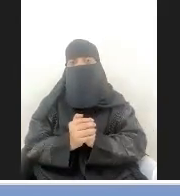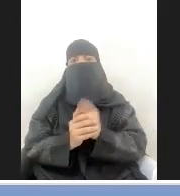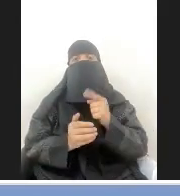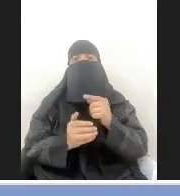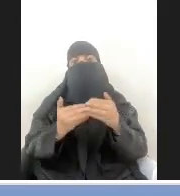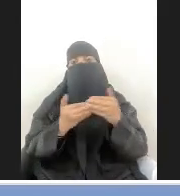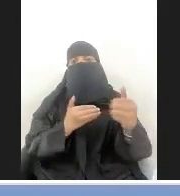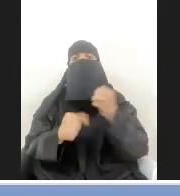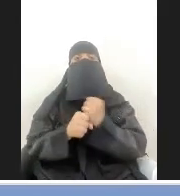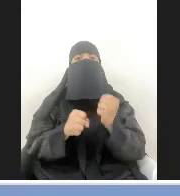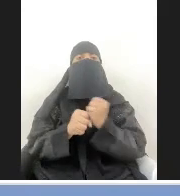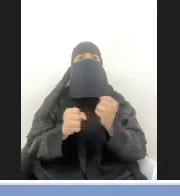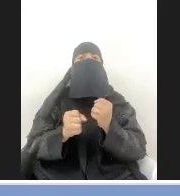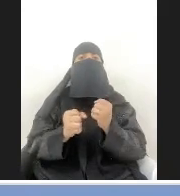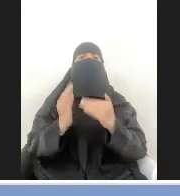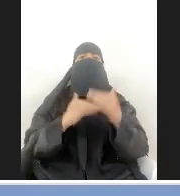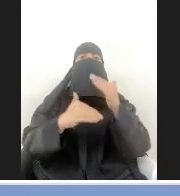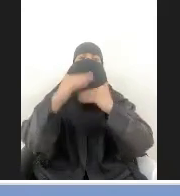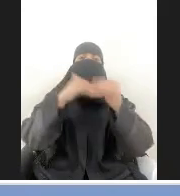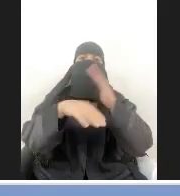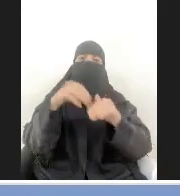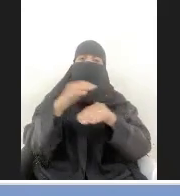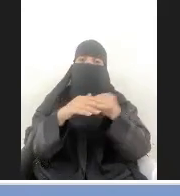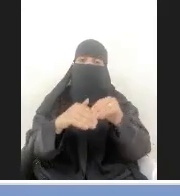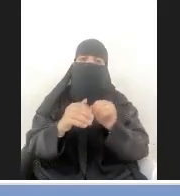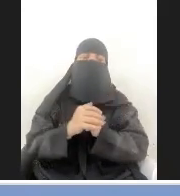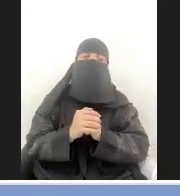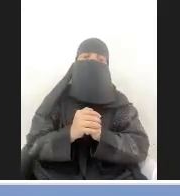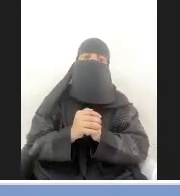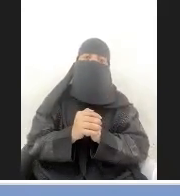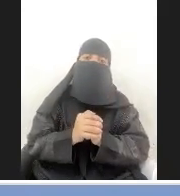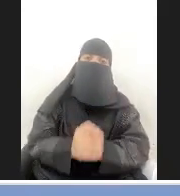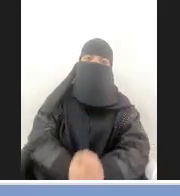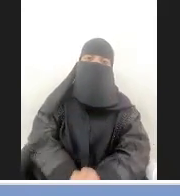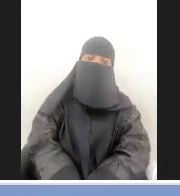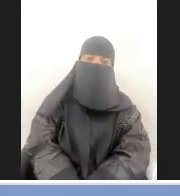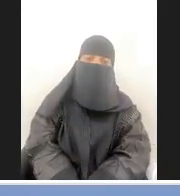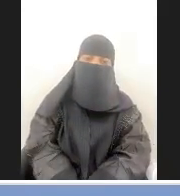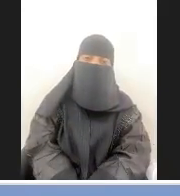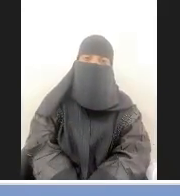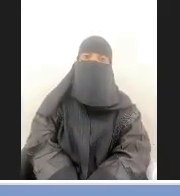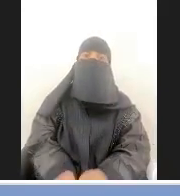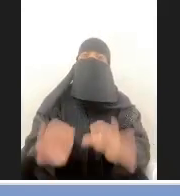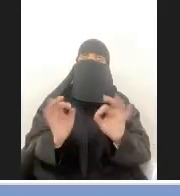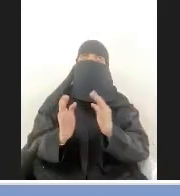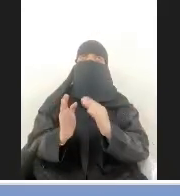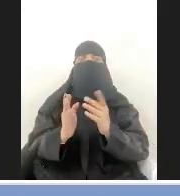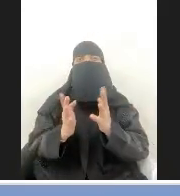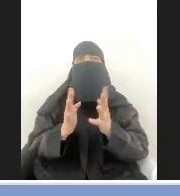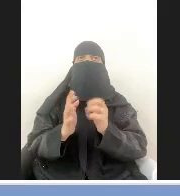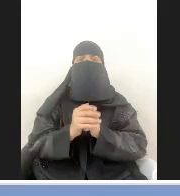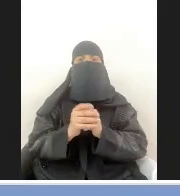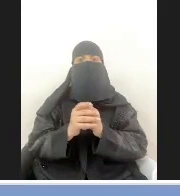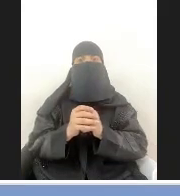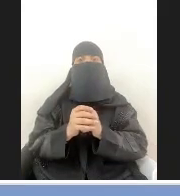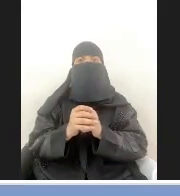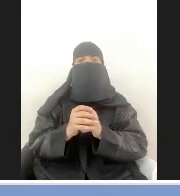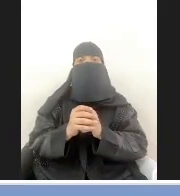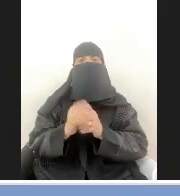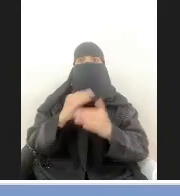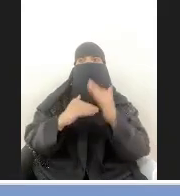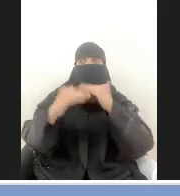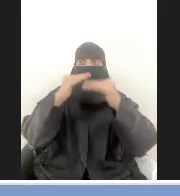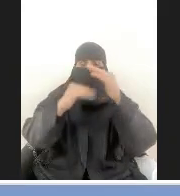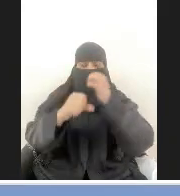تطوير المهارات مثل ما ذكرت، في تطوير المهارات، يعني أحيانا حتى في المجال التنمية المهنية يكون